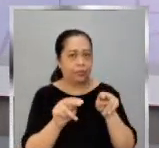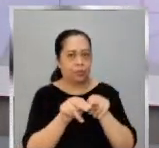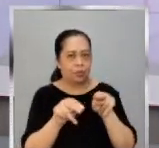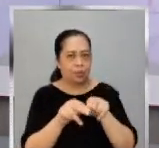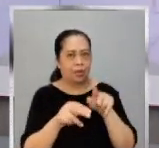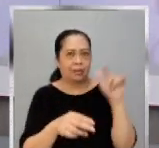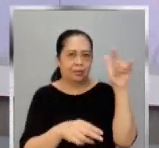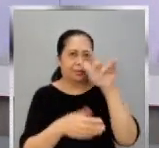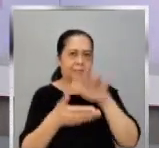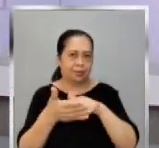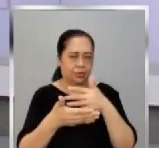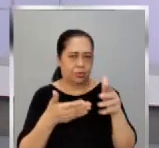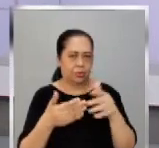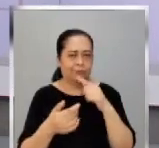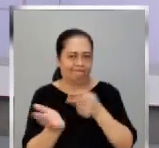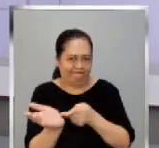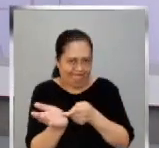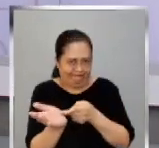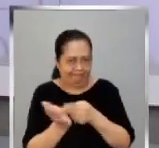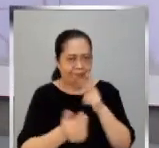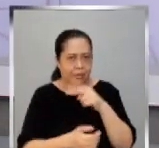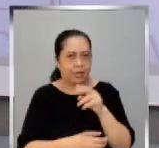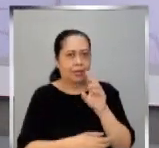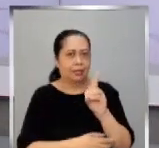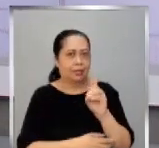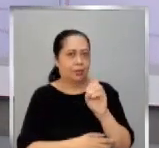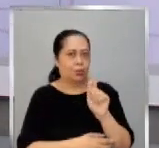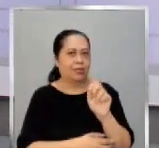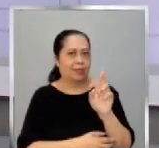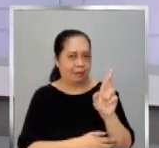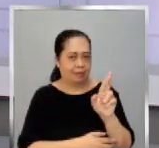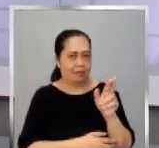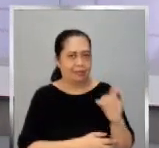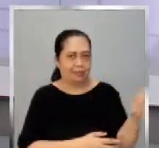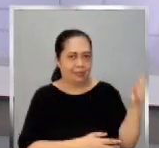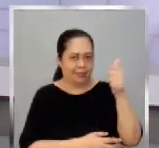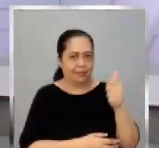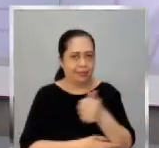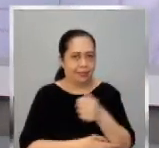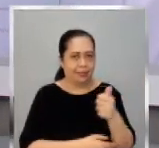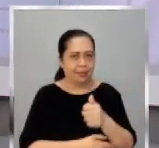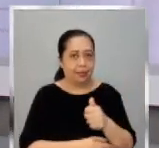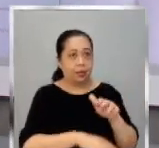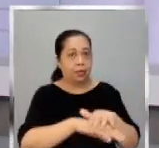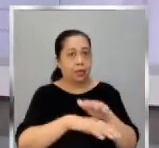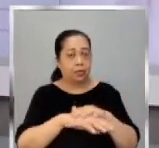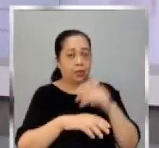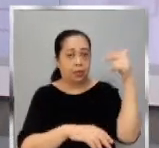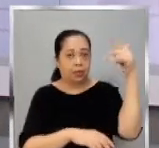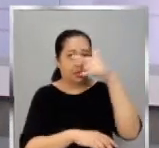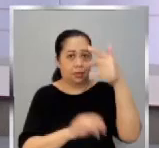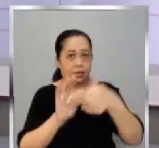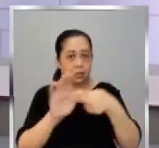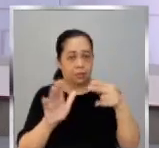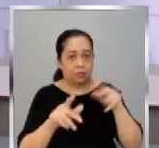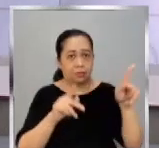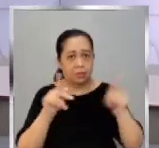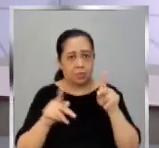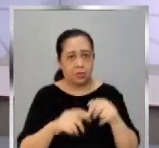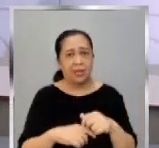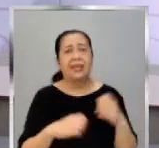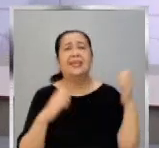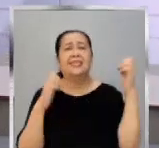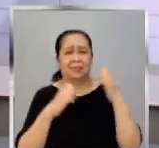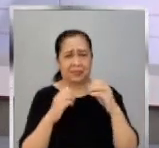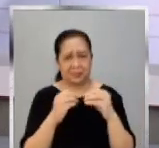Yan po ang pag-amin mismo ng Department of Transportation. Babala naman ng mga airlines sa mga pasahero, asahan pa ang